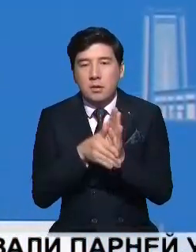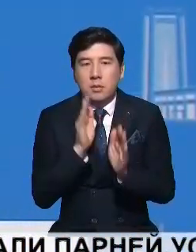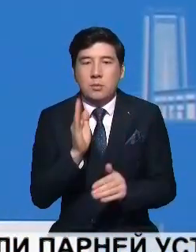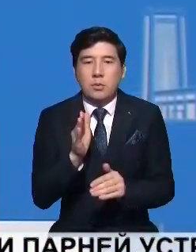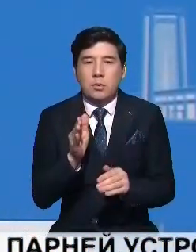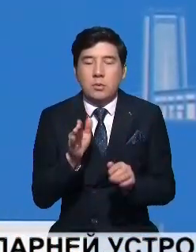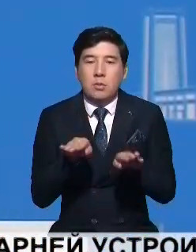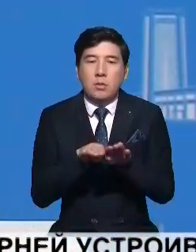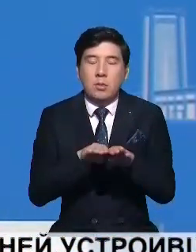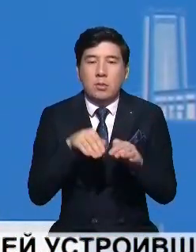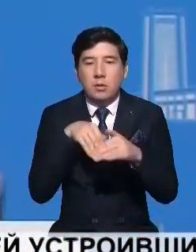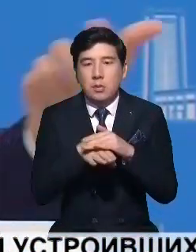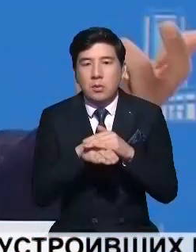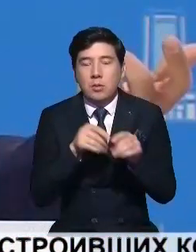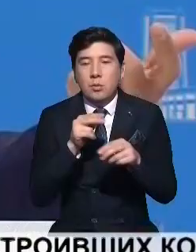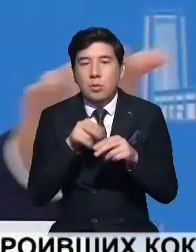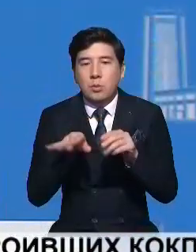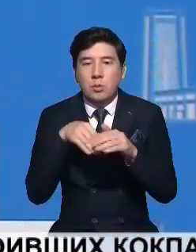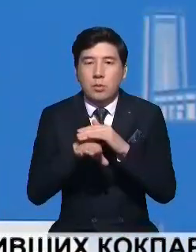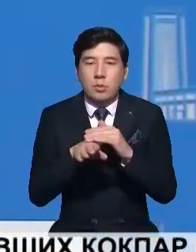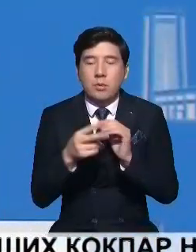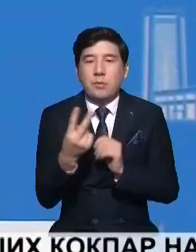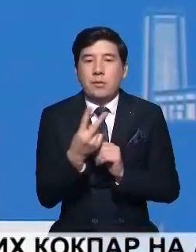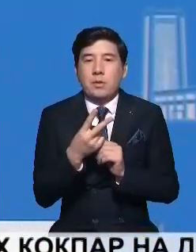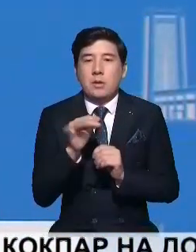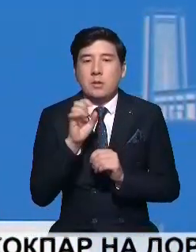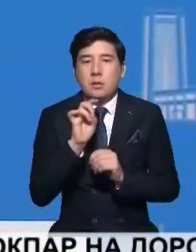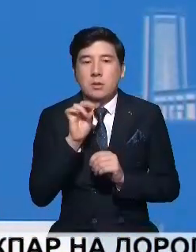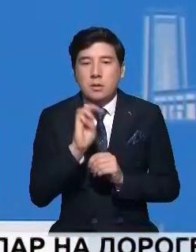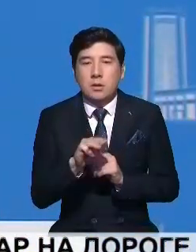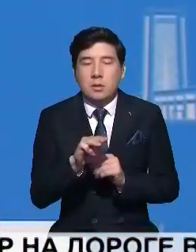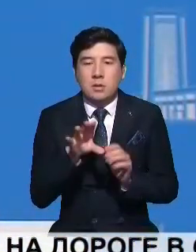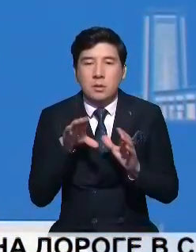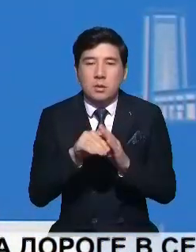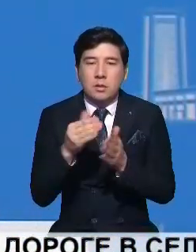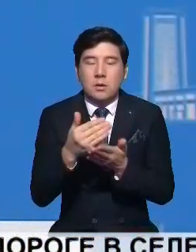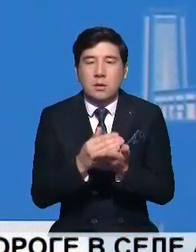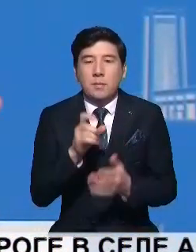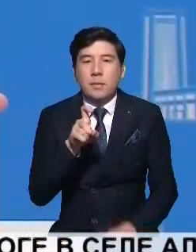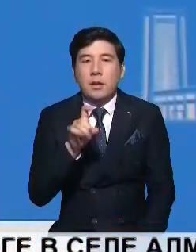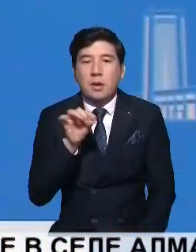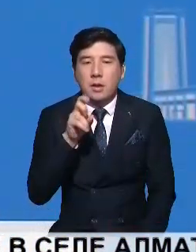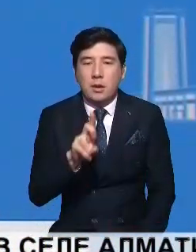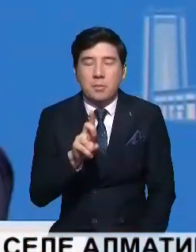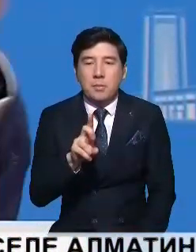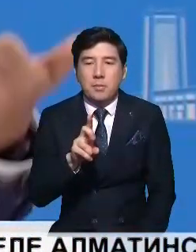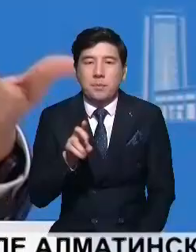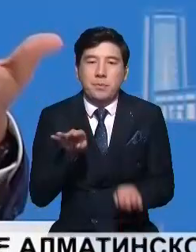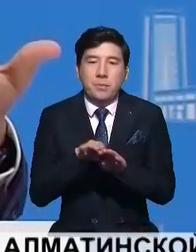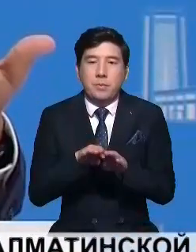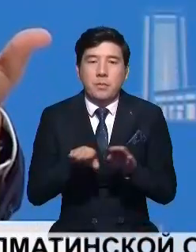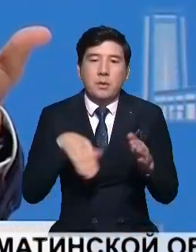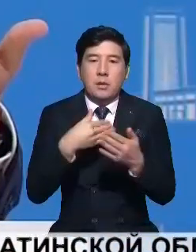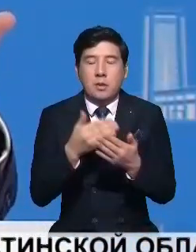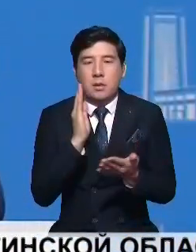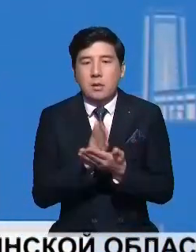функции уйдут. Во-вторых, резиденты обоих хабов смогут получать те поддержки, которых есть в этих хабах.